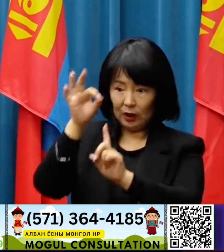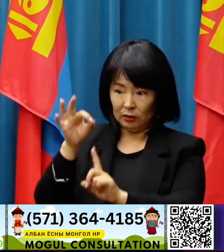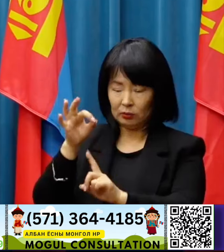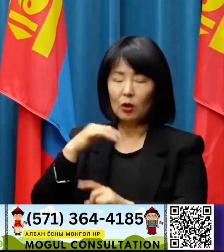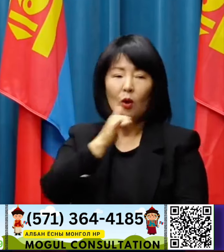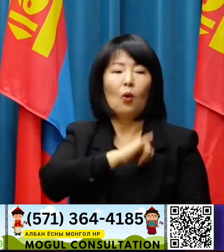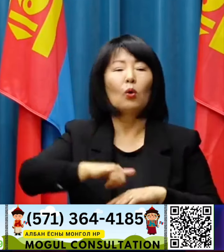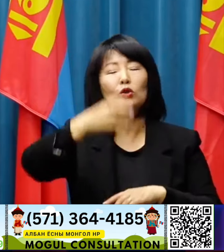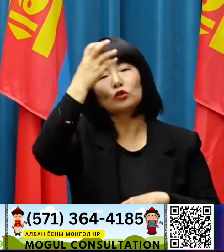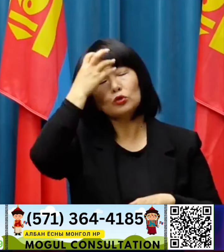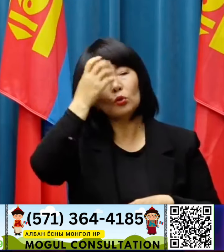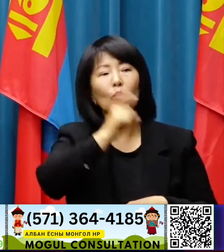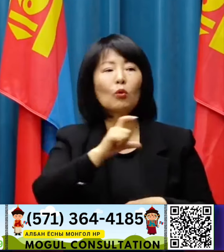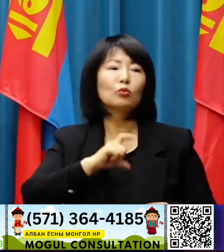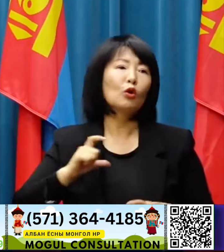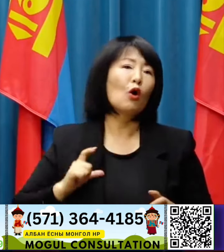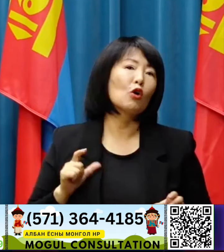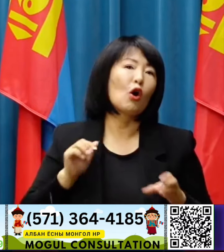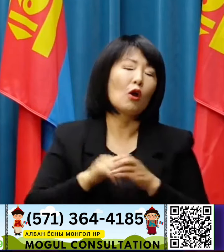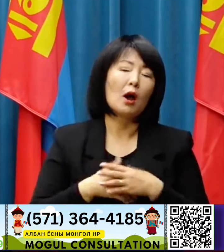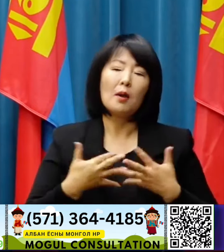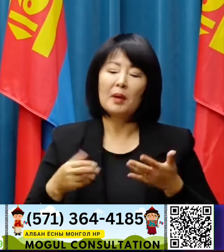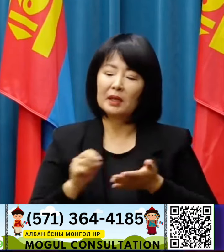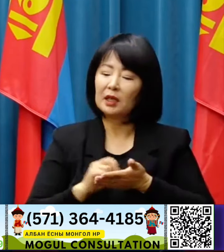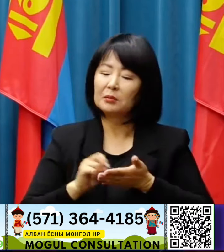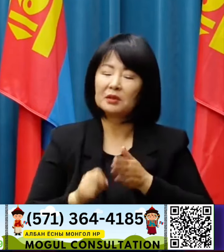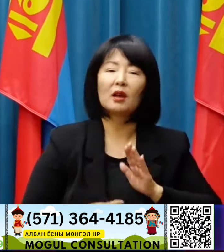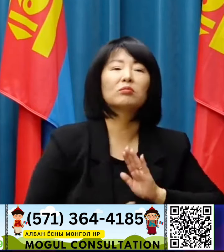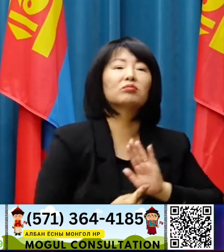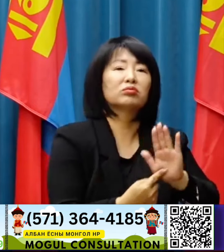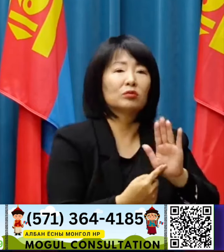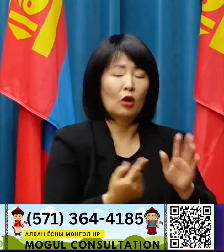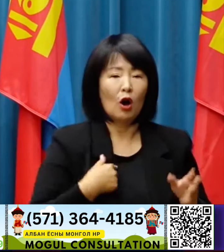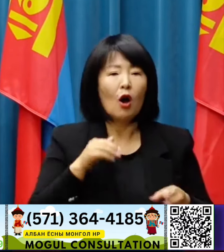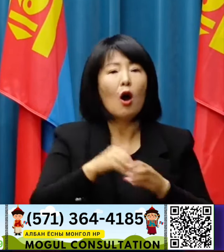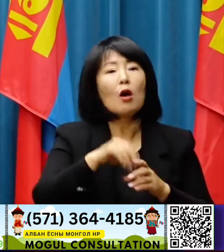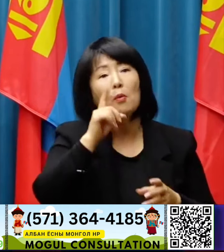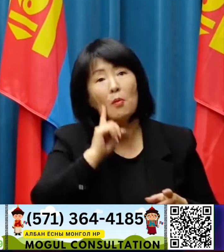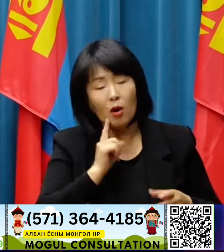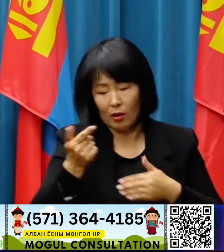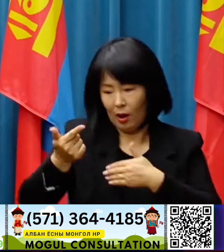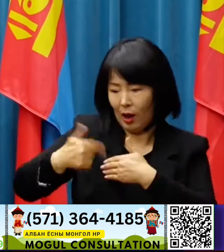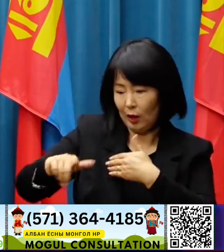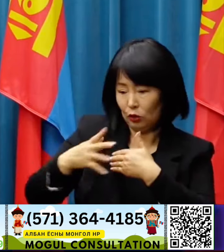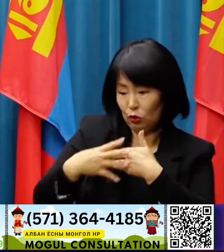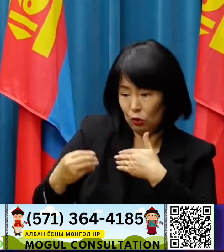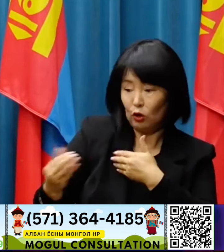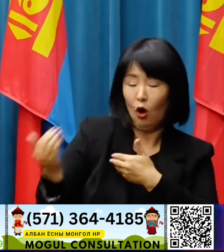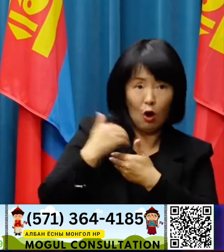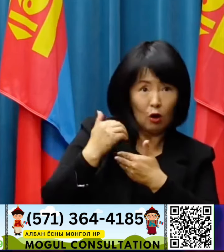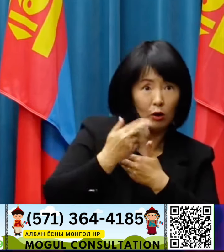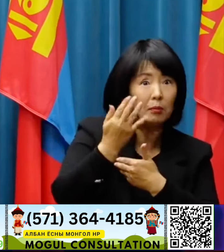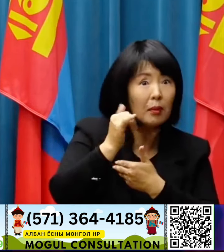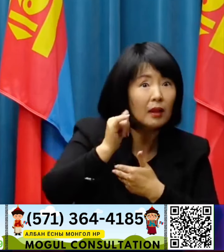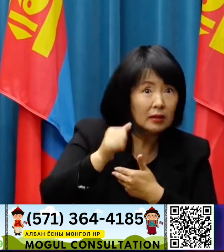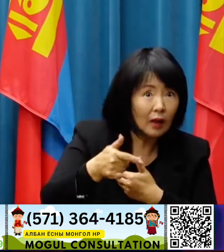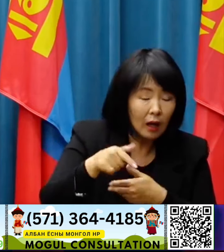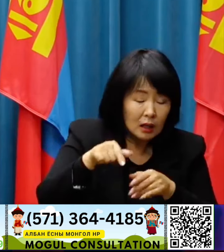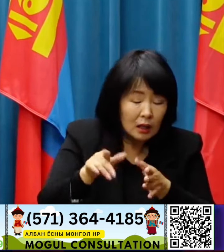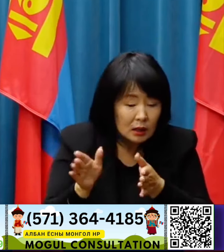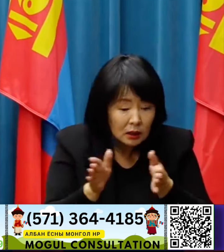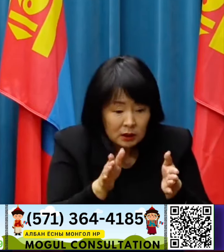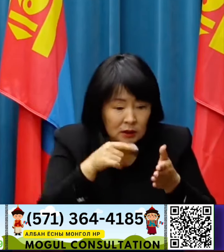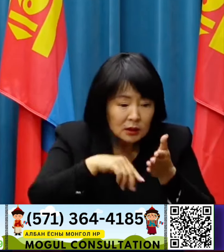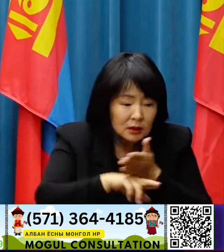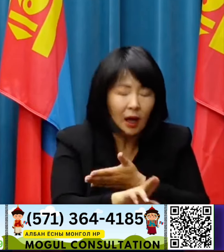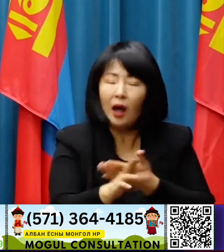төрчд дахиад өөрсдөө одоо материал бүрдүүлээд ороод ирдэг. Дахиад хөндлөнгийн нөлөөлөл орчдөг. Тэгэхээр үүний чинь цаана болохоор